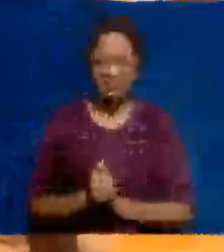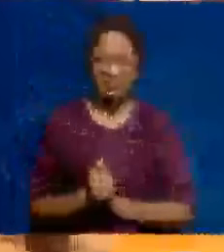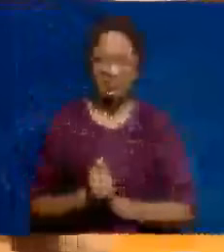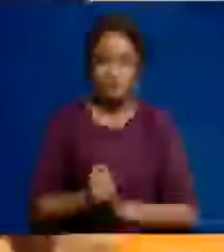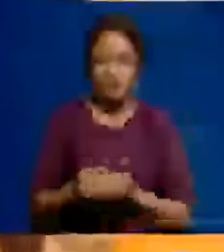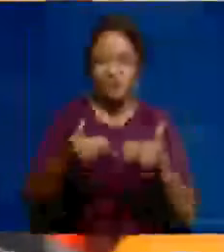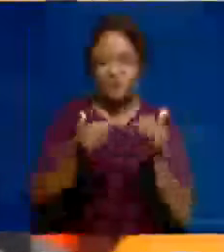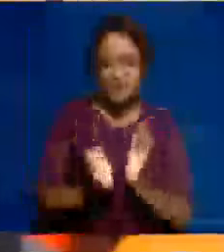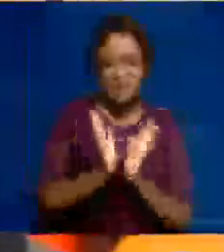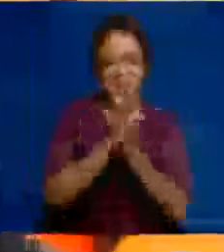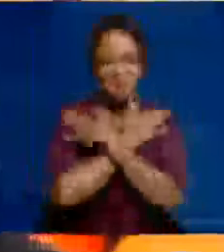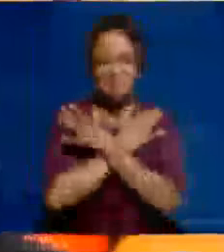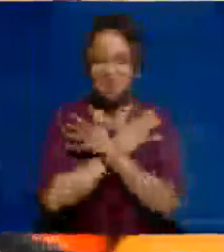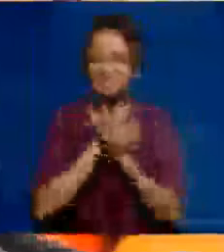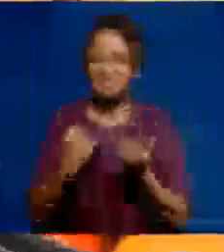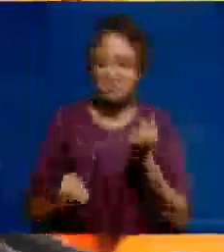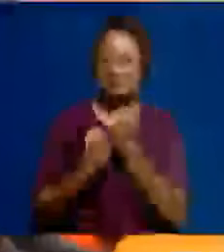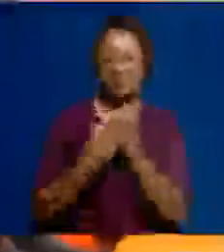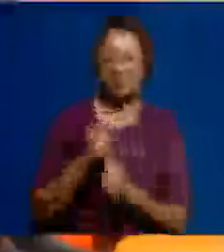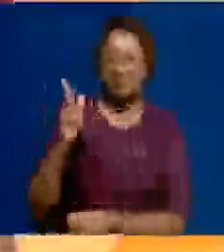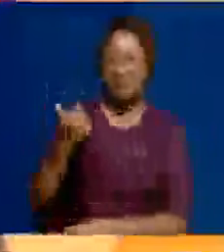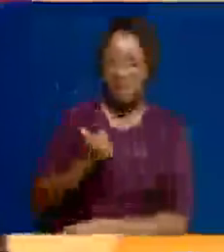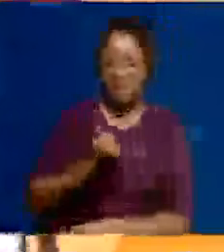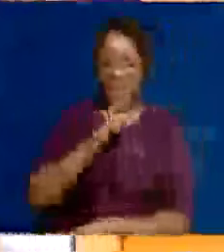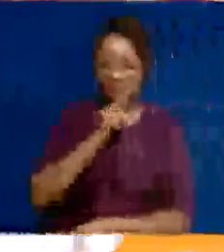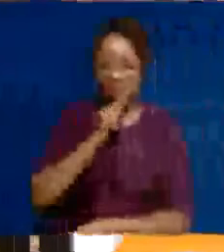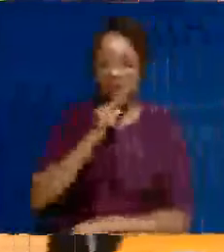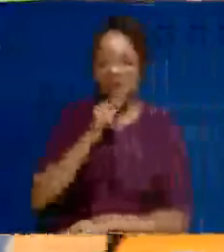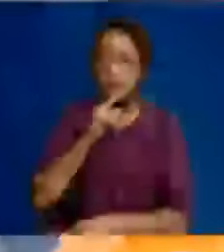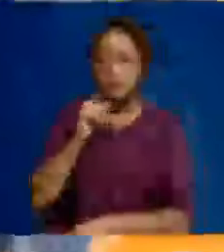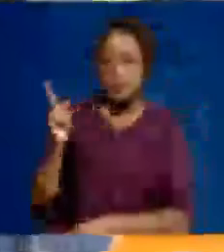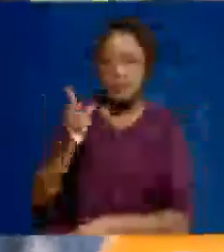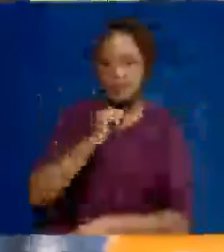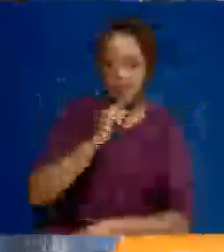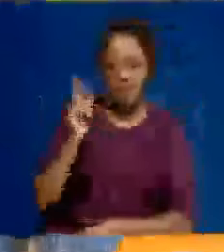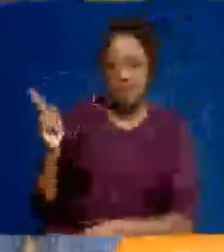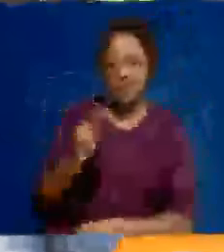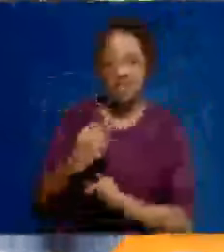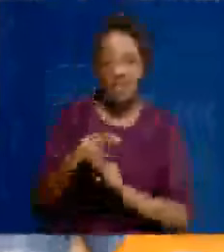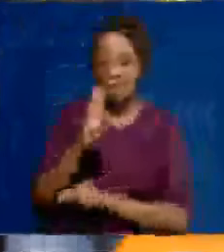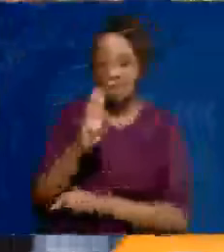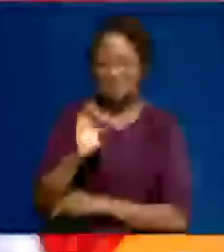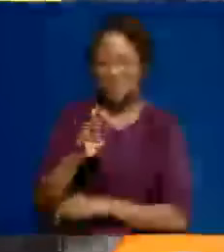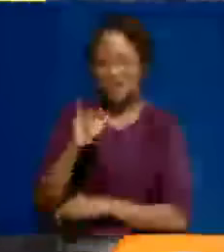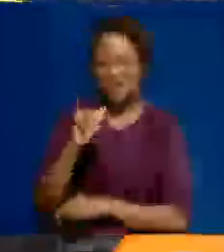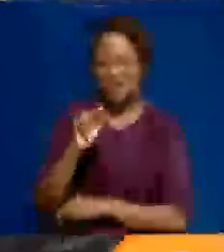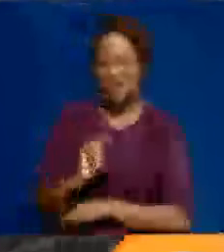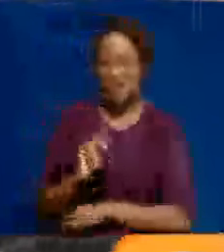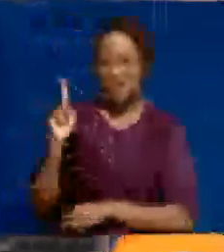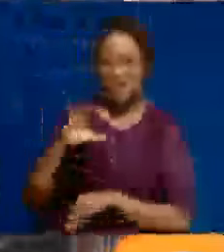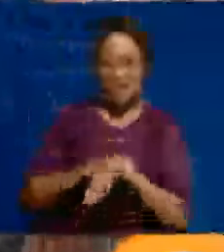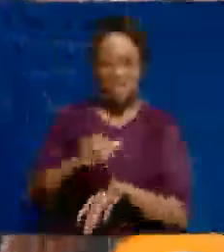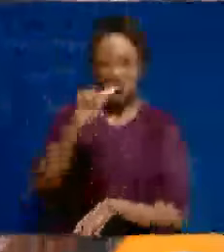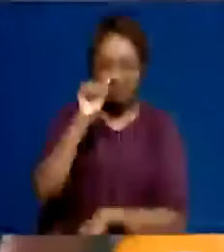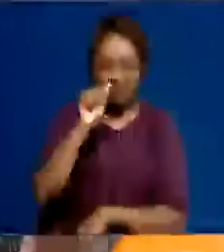Jamaa na marafiki wakimbeba juu kwa juu Brian Mudhuri, aliyepata alama ya A katika mtihani wa